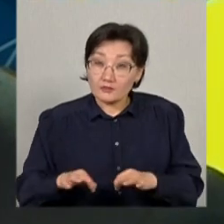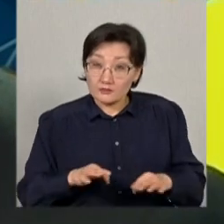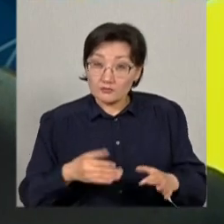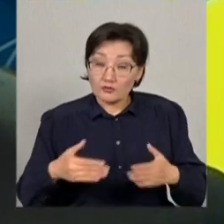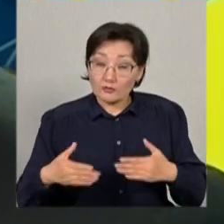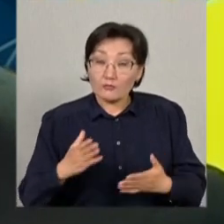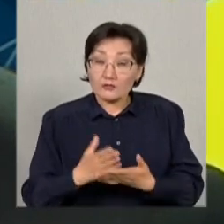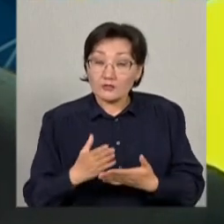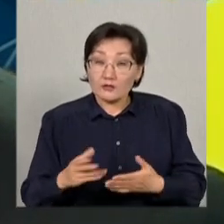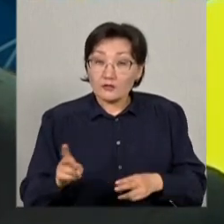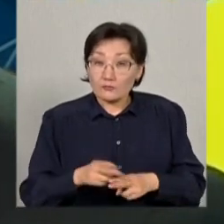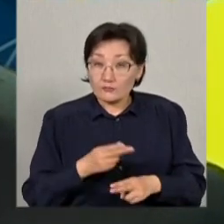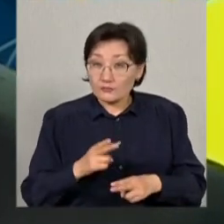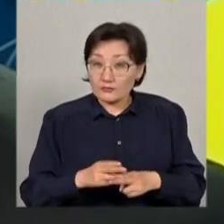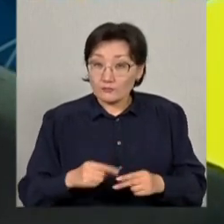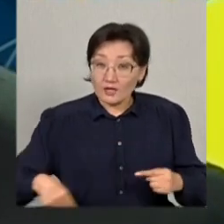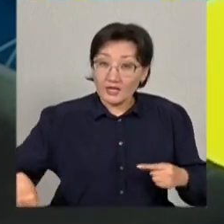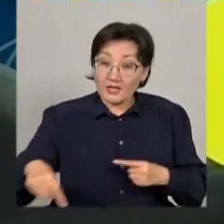жаңағы ешқандай кедергісіз өту.